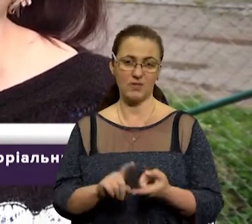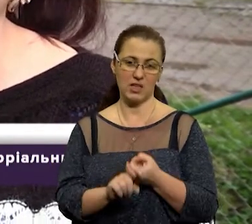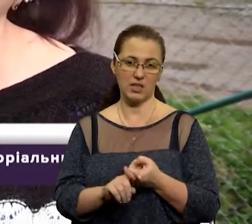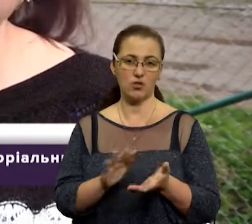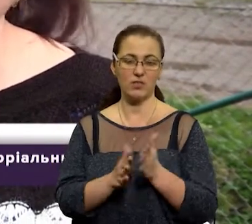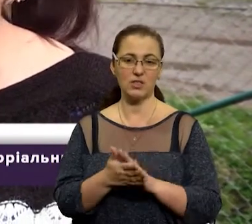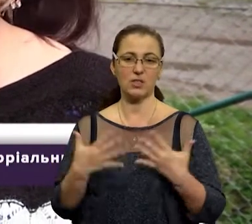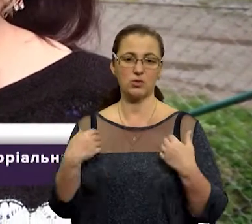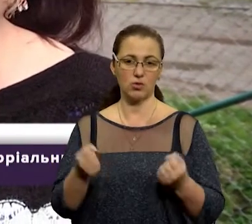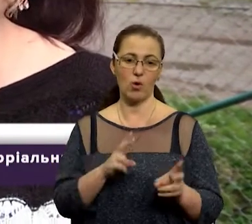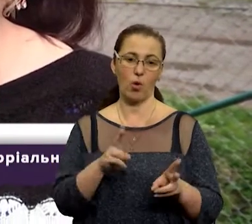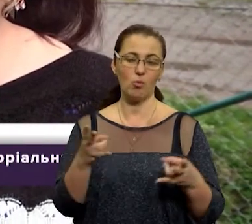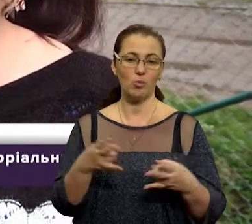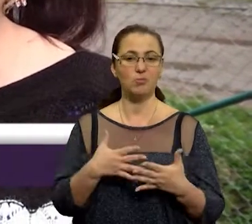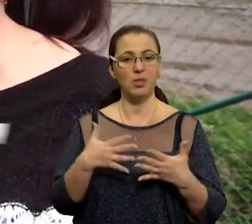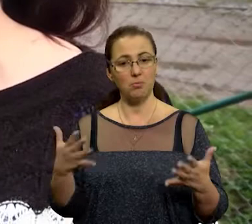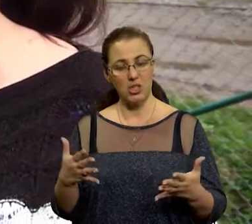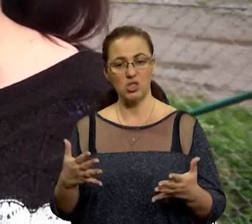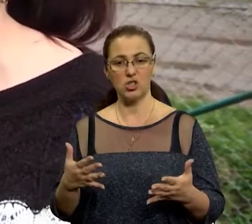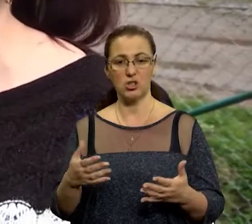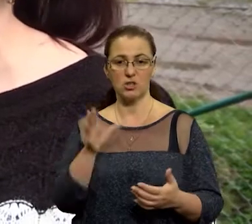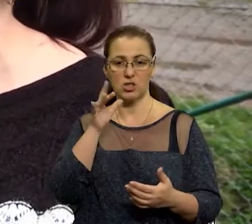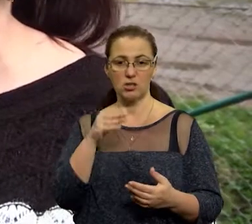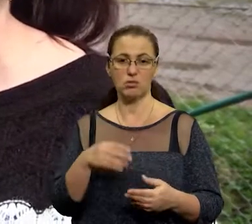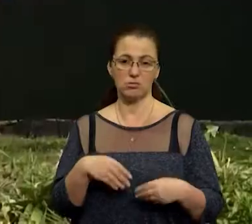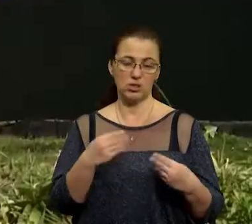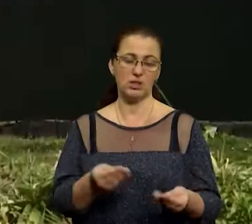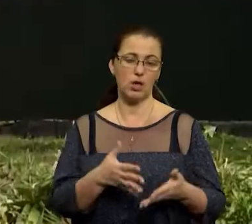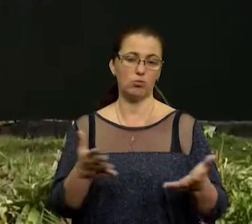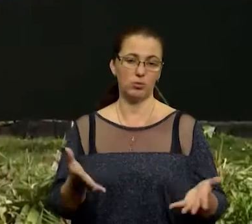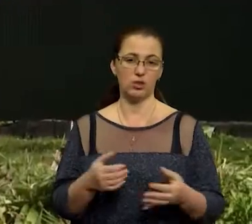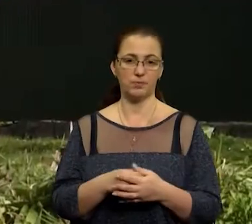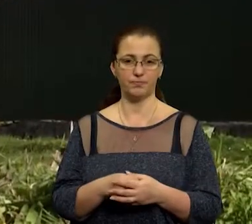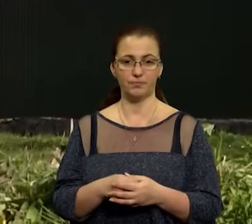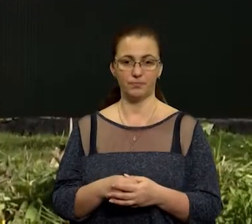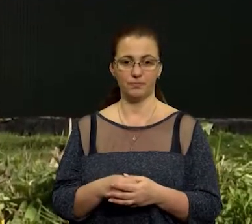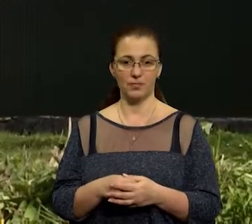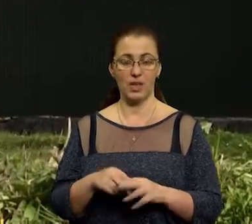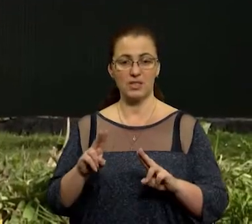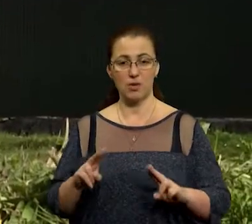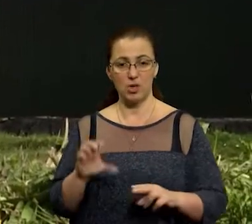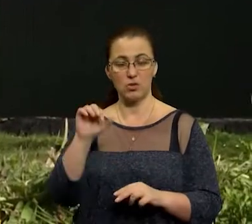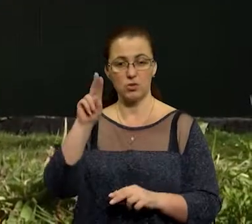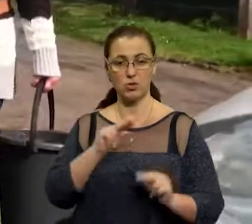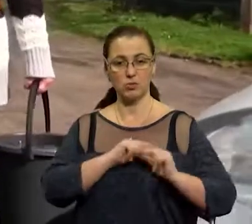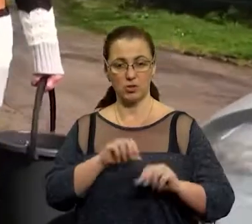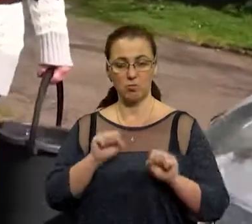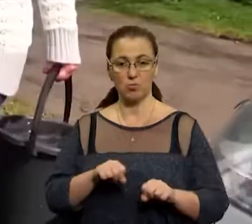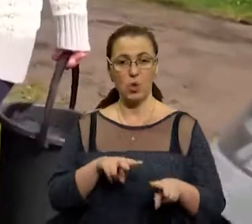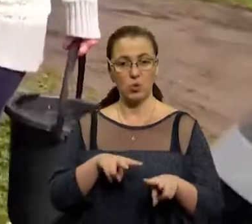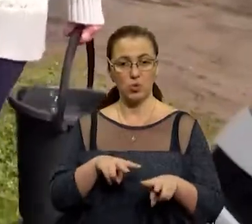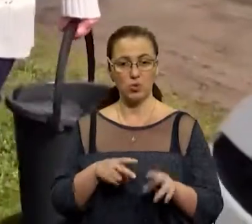стану здоров'я. Кому потрібно більше часу, то надаю більше. Натомість, за правилами, соцпрацівник може доглядати за